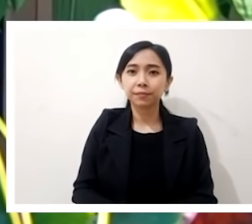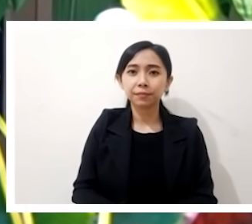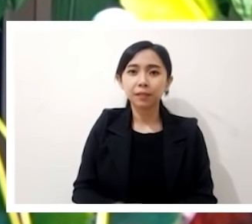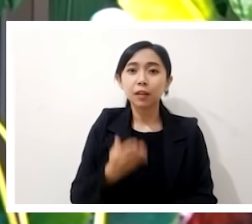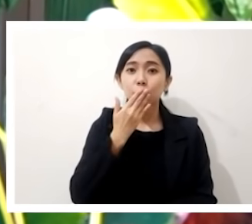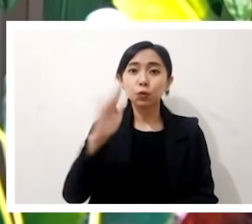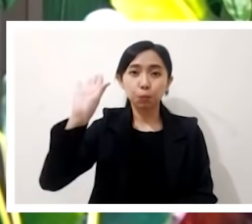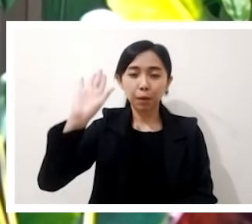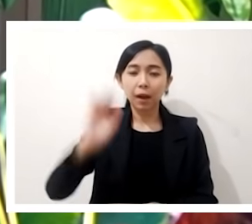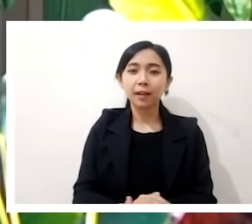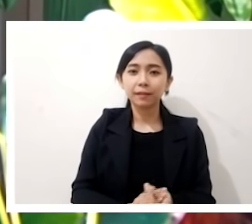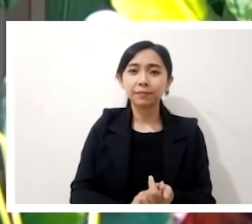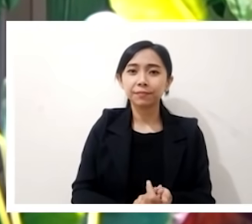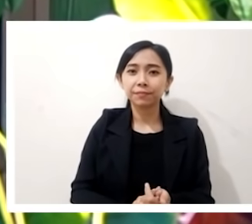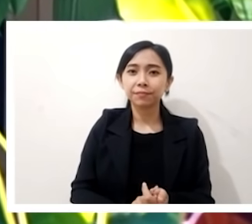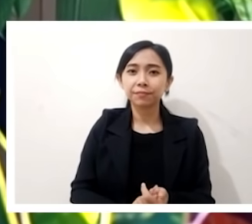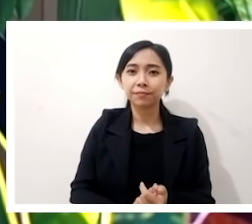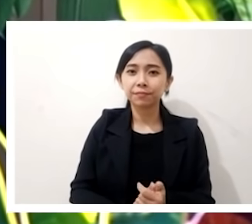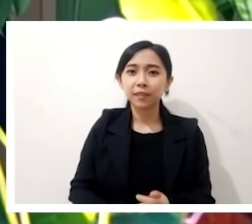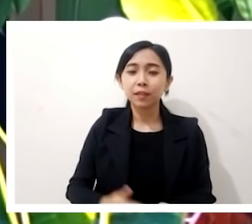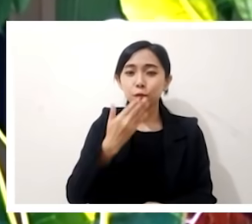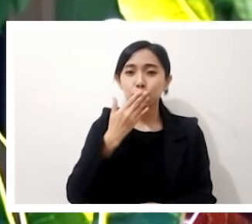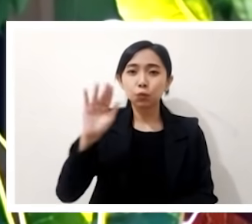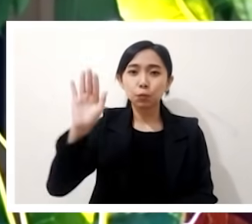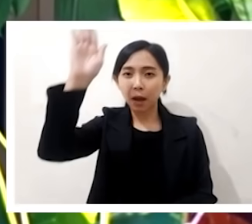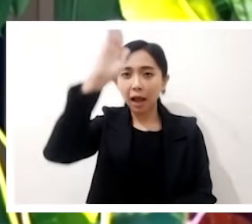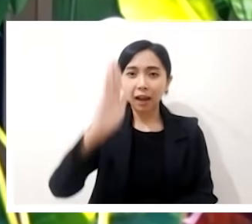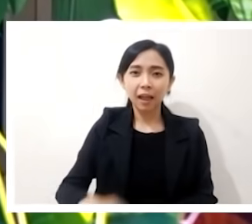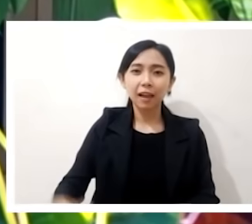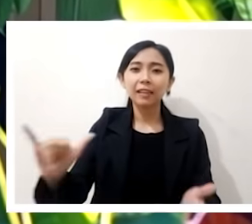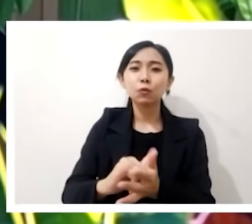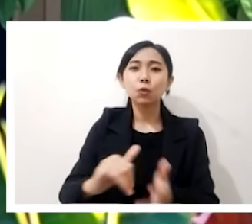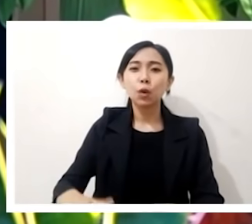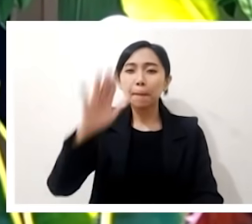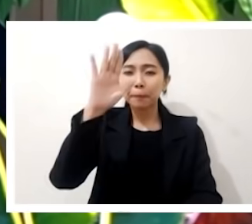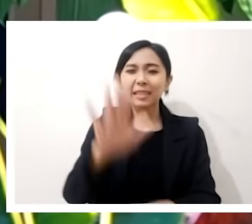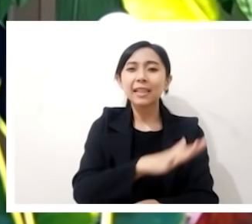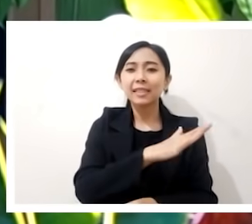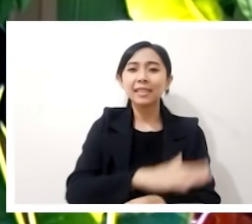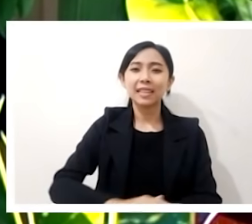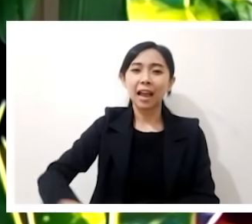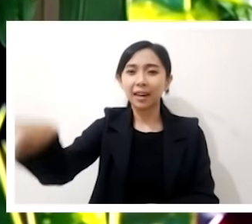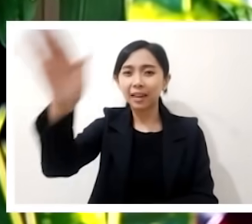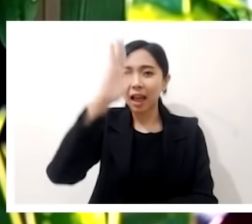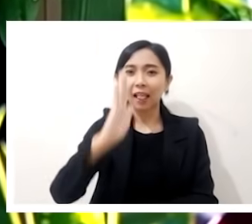yang dinyatakan oleh Tuhan Allah adalah terkait perjanjian antara Tuhan dengan nenek moyang umat